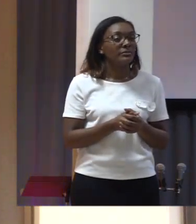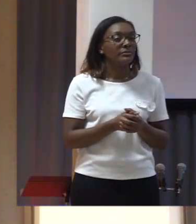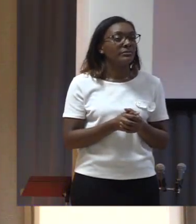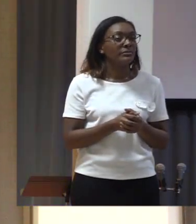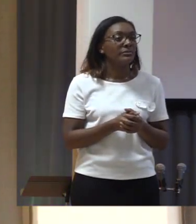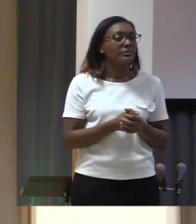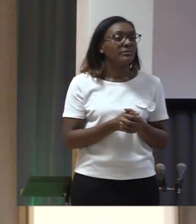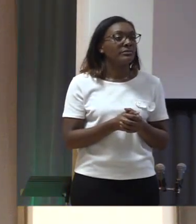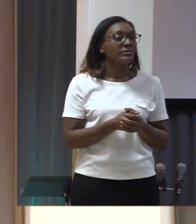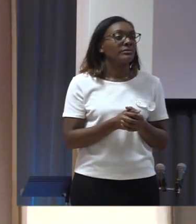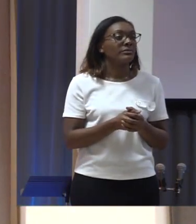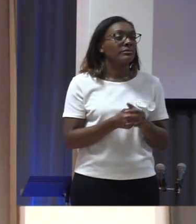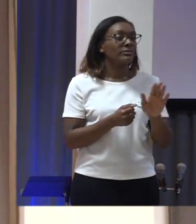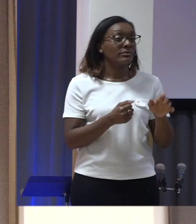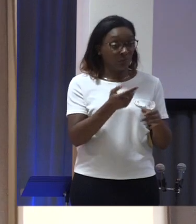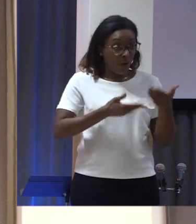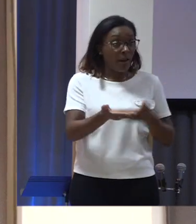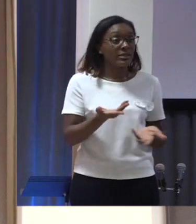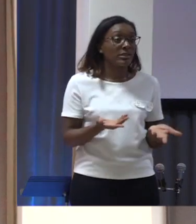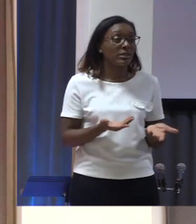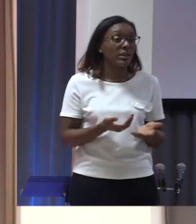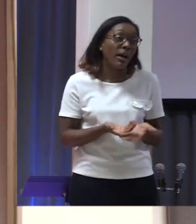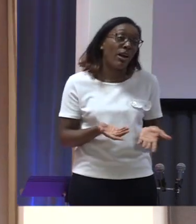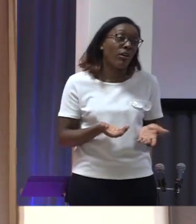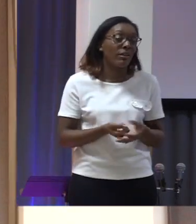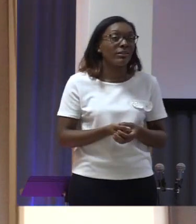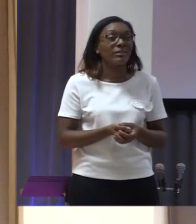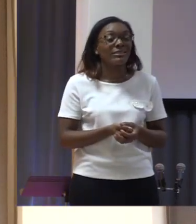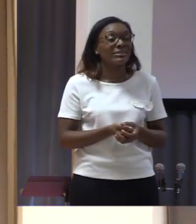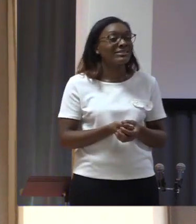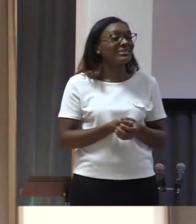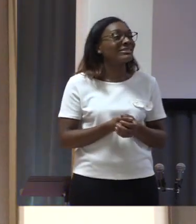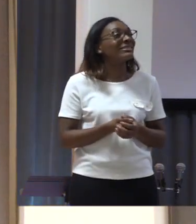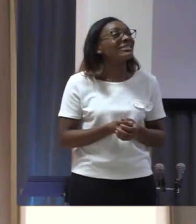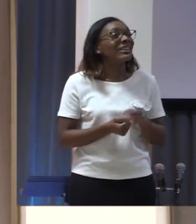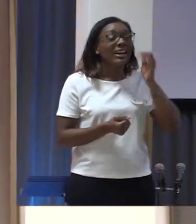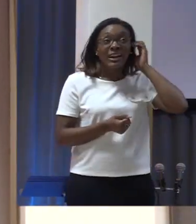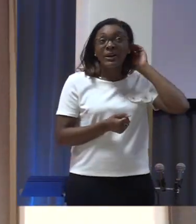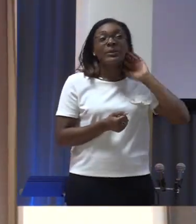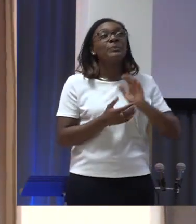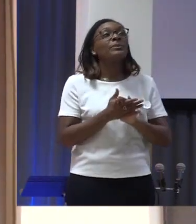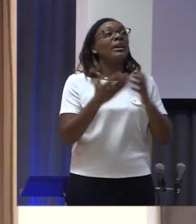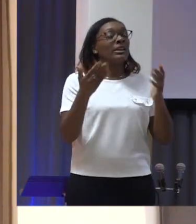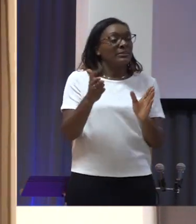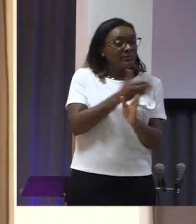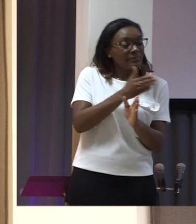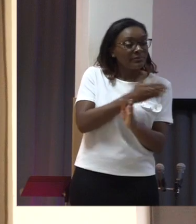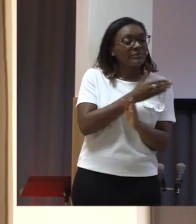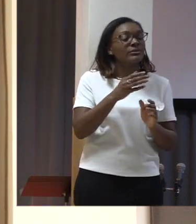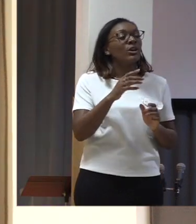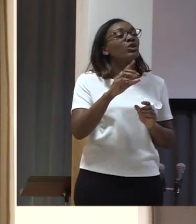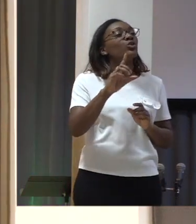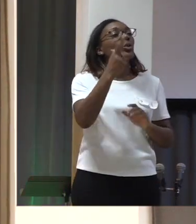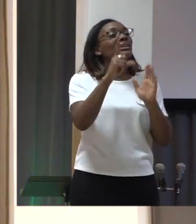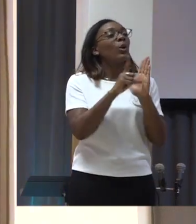de ce type de gouvernance. Mes frères, lorsque nous lisons dans Deutéronome 17,